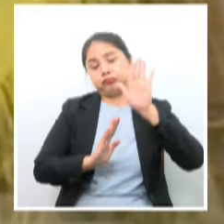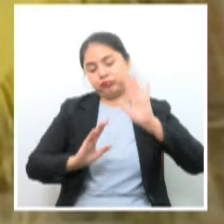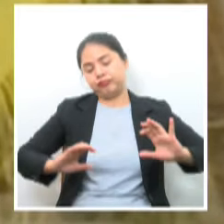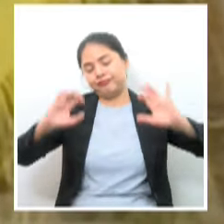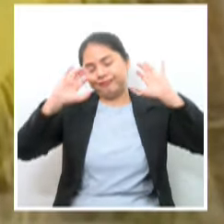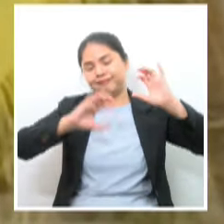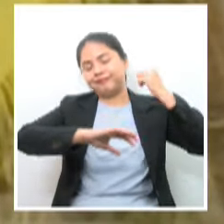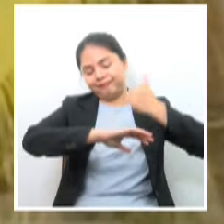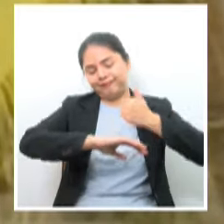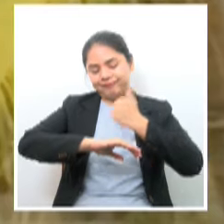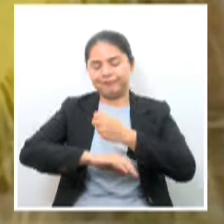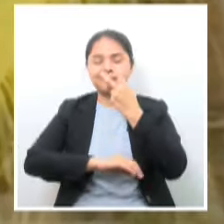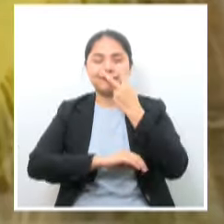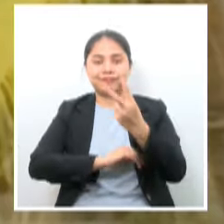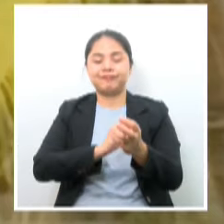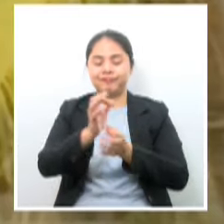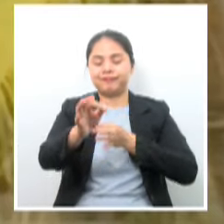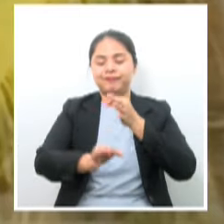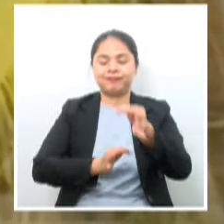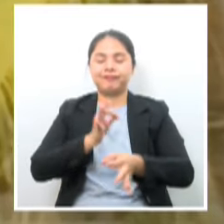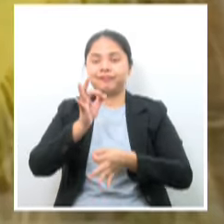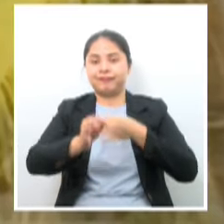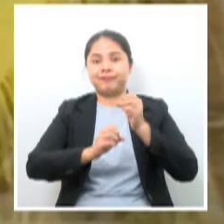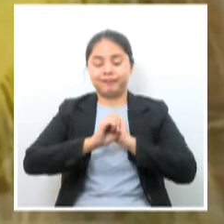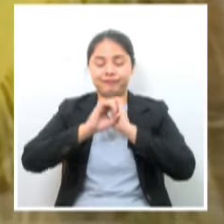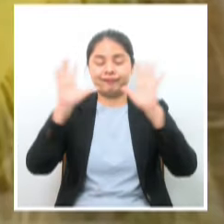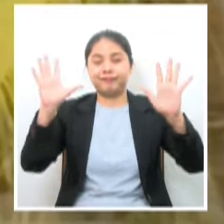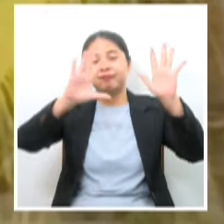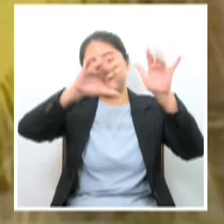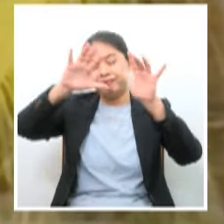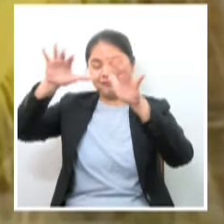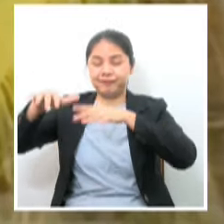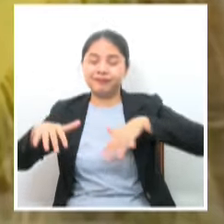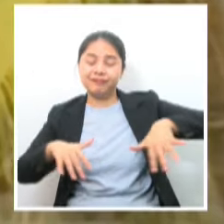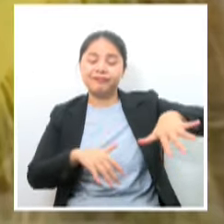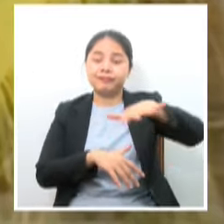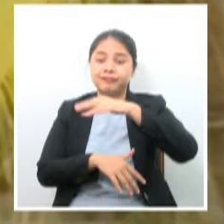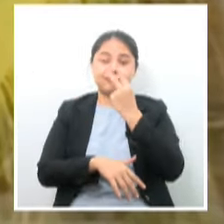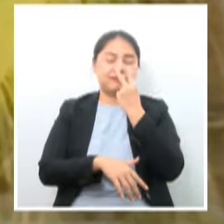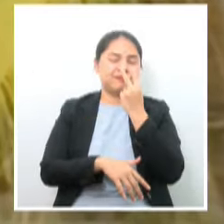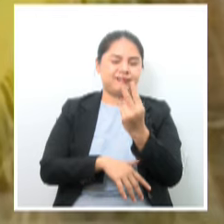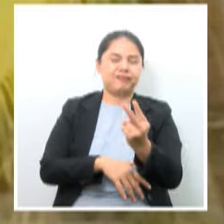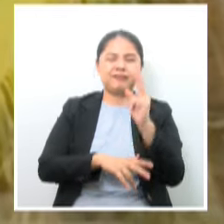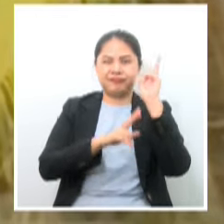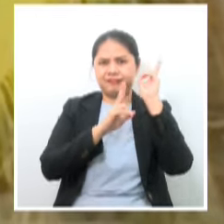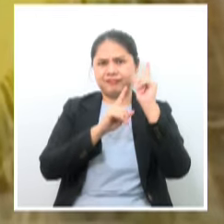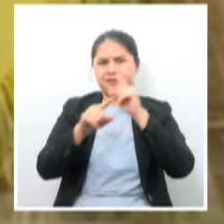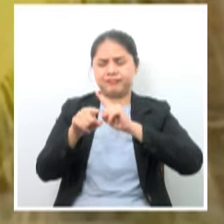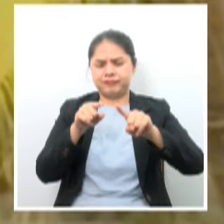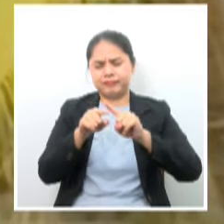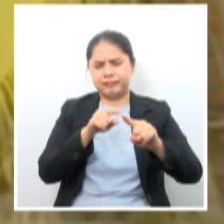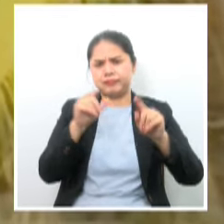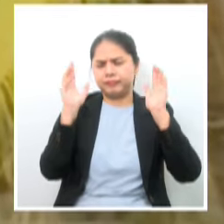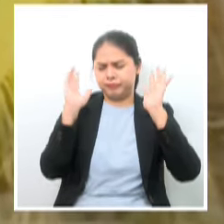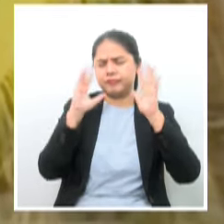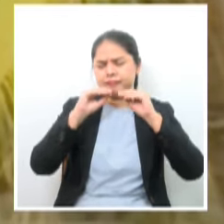บริหารทางสพฐเองนะครับก็วันนี้ก็เป็นโอกาสที่ดีก็ขอเชิญชวนทุกท่านนะครับคุณครูทุกท่านส่งข่าวไปยังคุณครูทุกท่านว่า